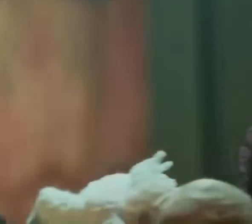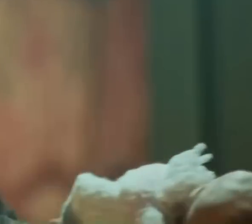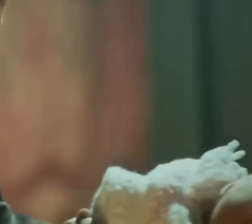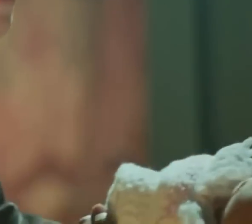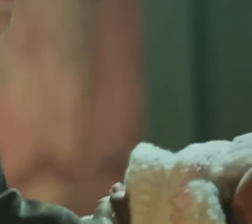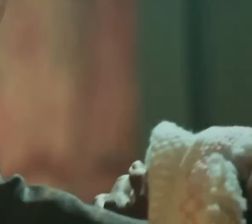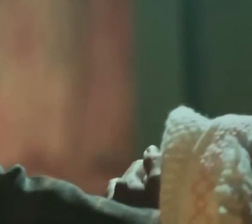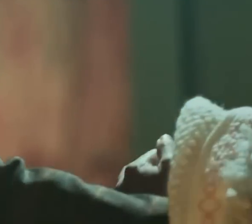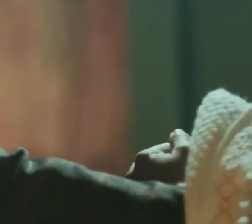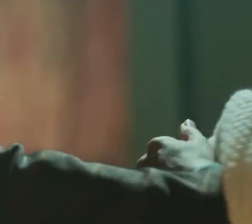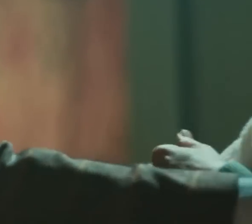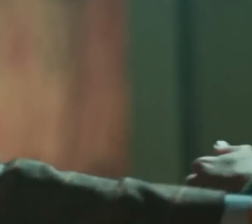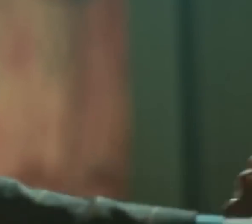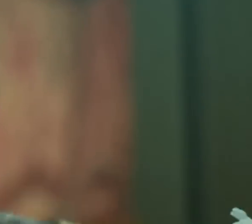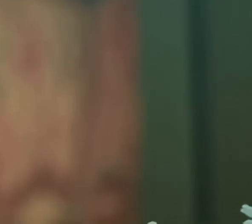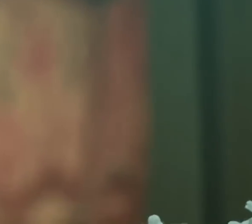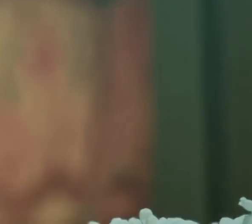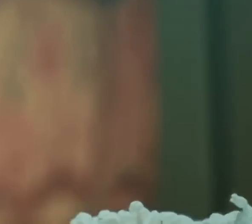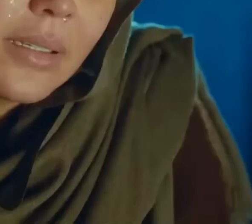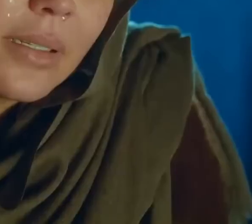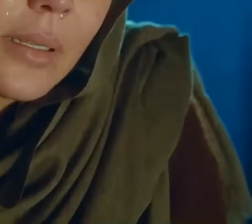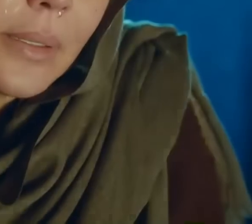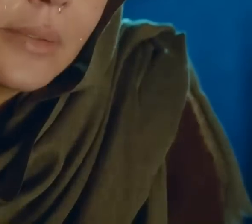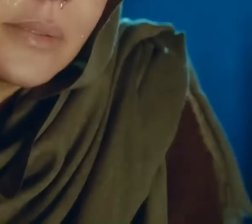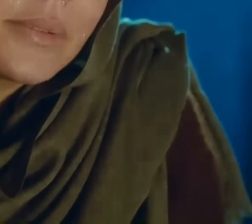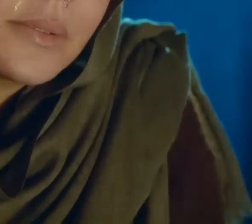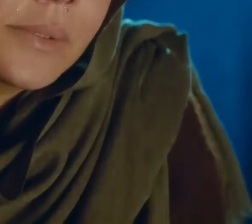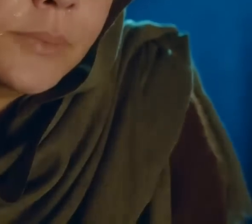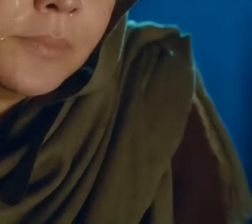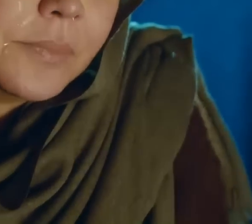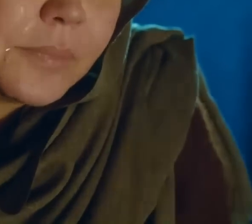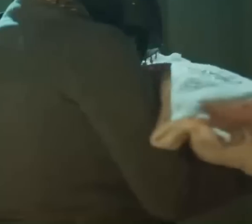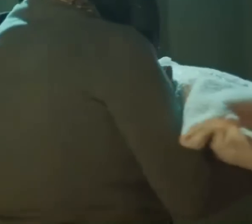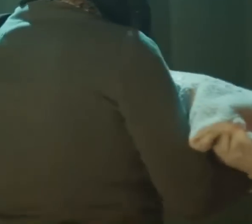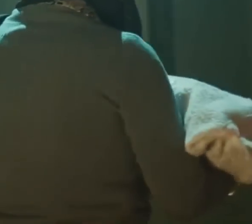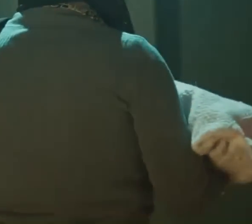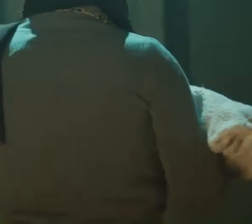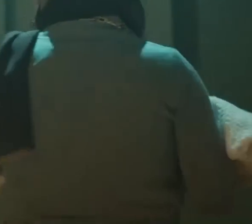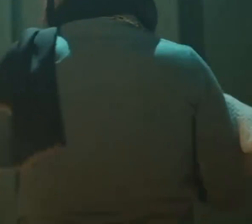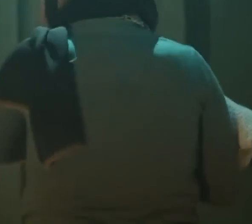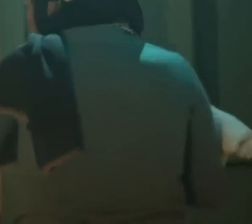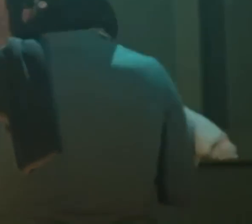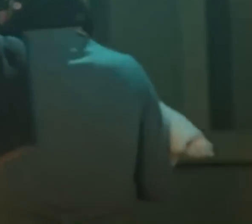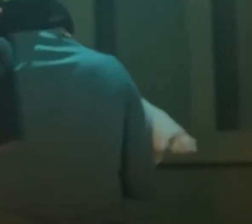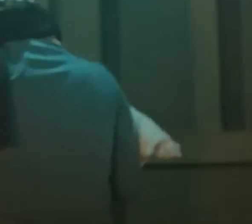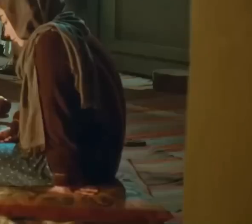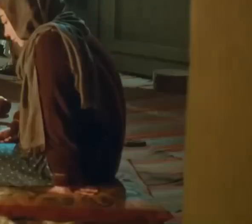Sevdiği annesine verdi. Meryem hiçbir şeyi görmeden, duymadan ağlıyor. Nenesinin